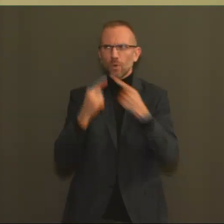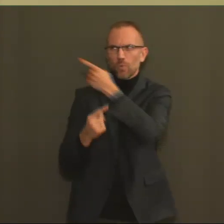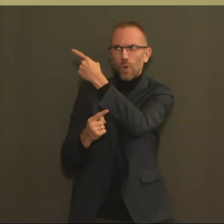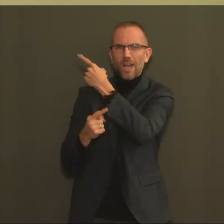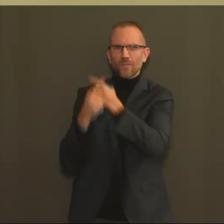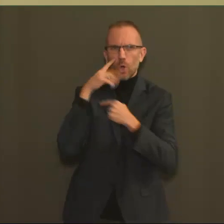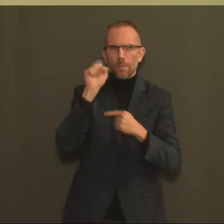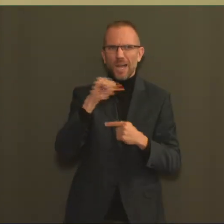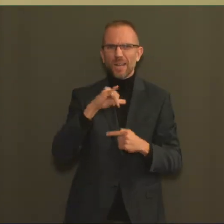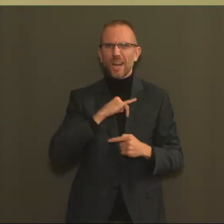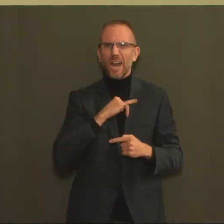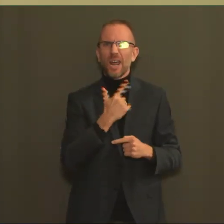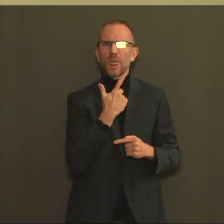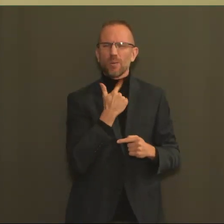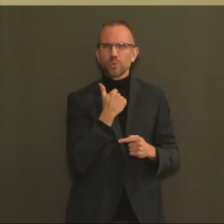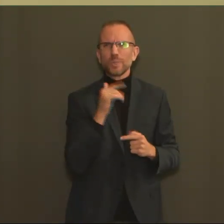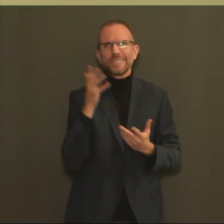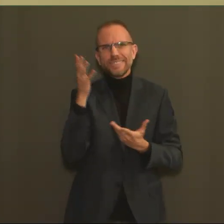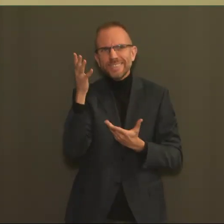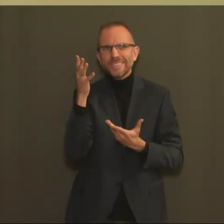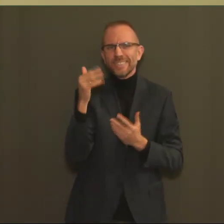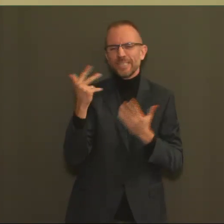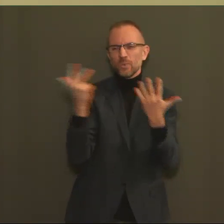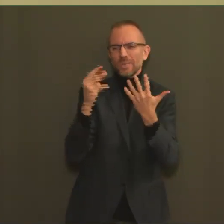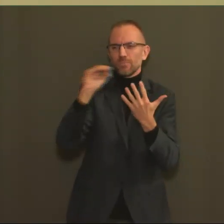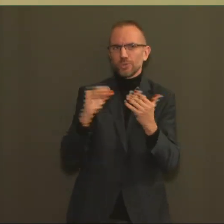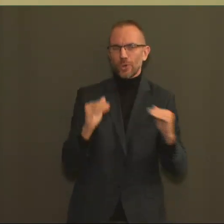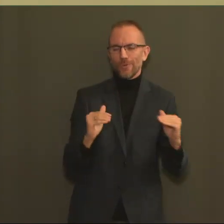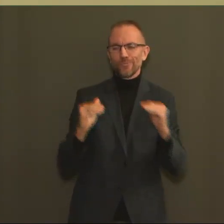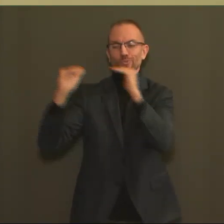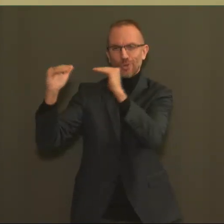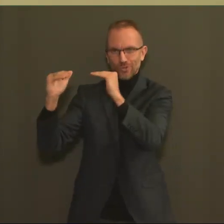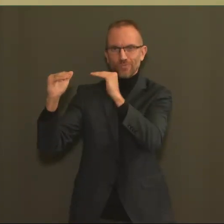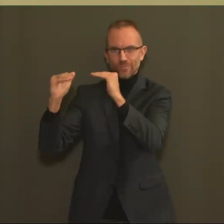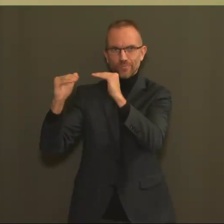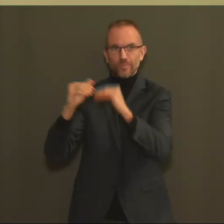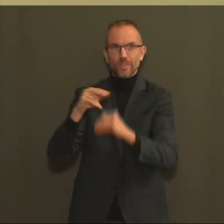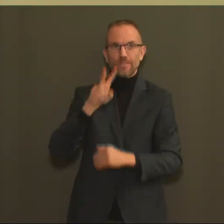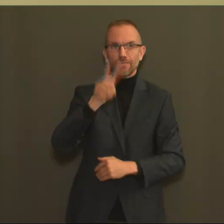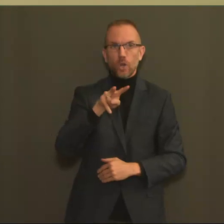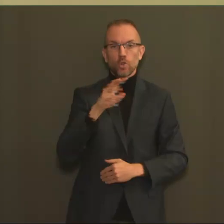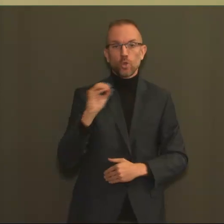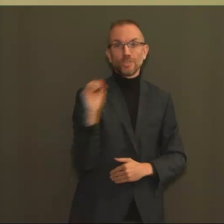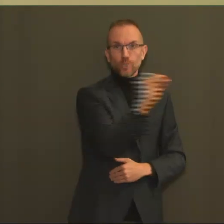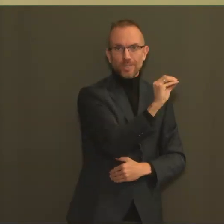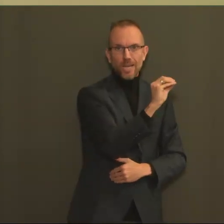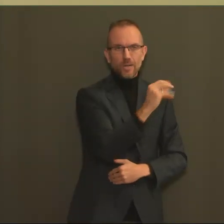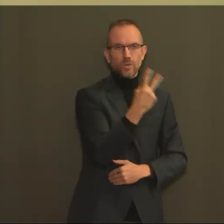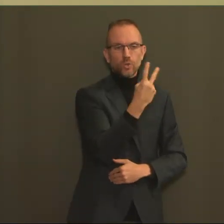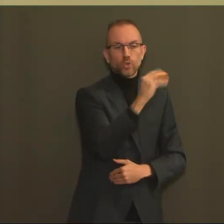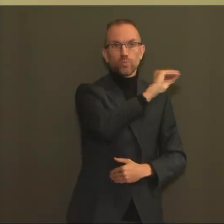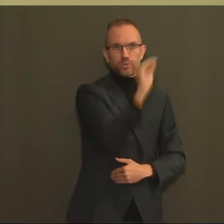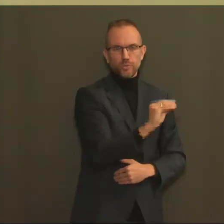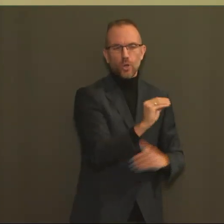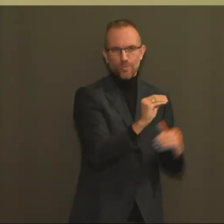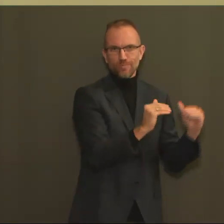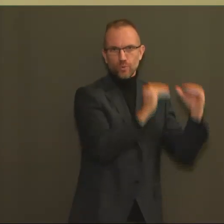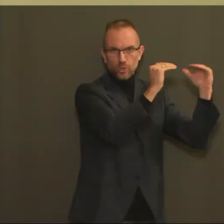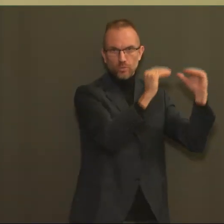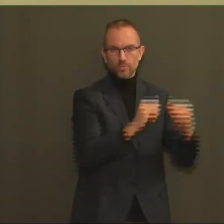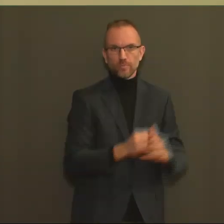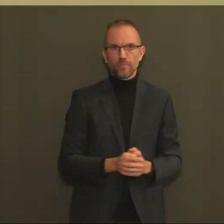als ik plus people zal je dat van alle occidentale havik plus de boxel ze moet hij zorgen